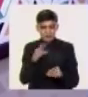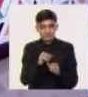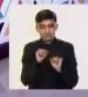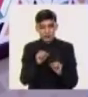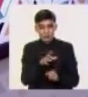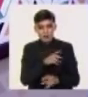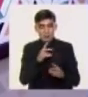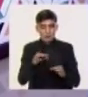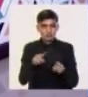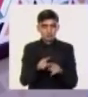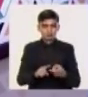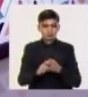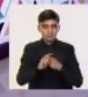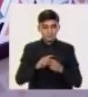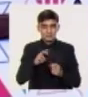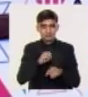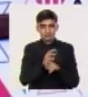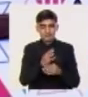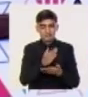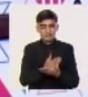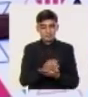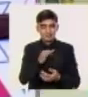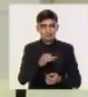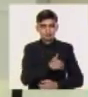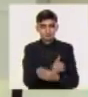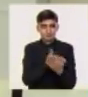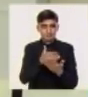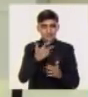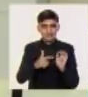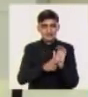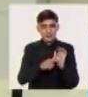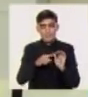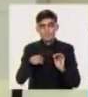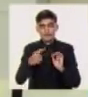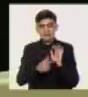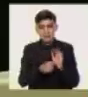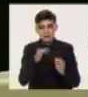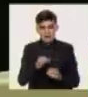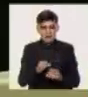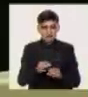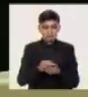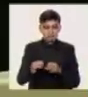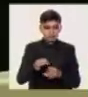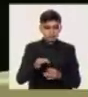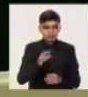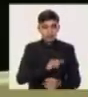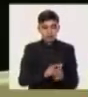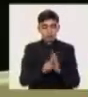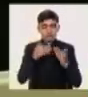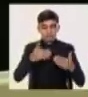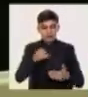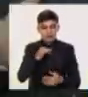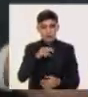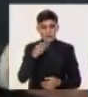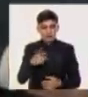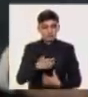предосторожности, все-таки подхватил ковид. С температурой 37,7 Зеленский отправился на дистанционку. Он заявил, что ковид – это